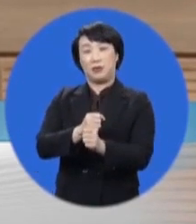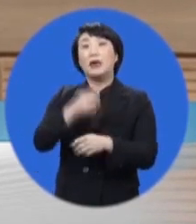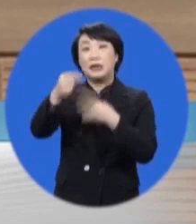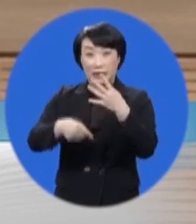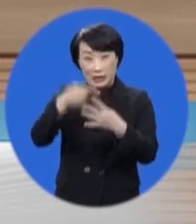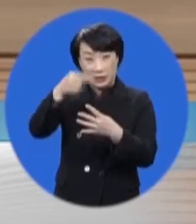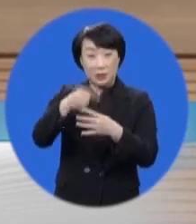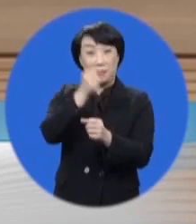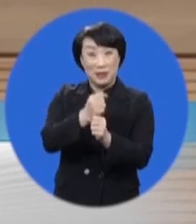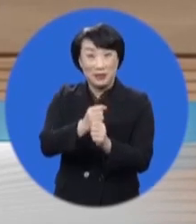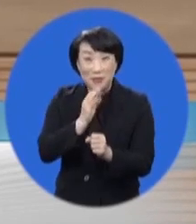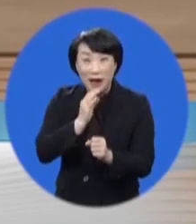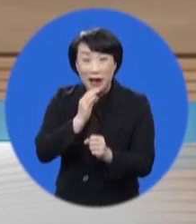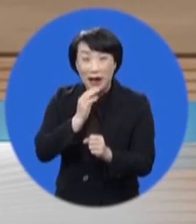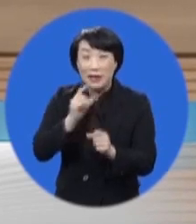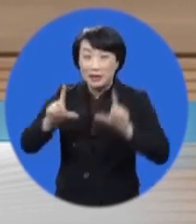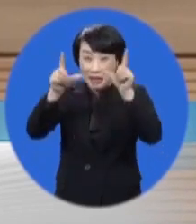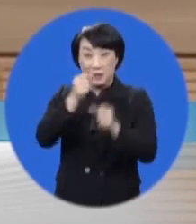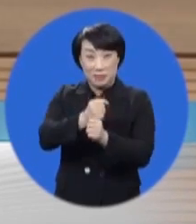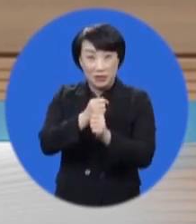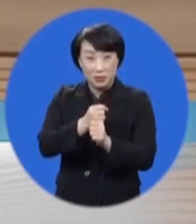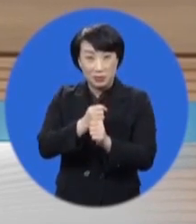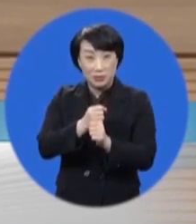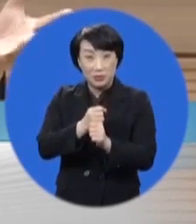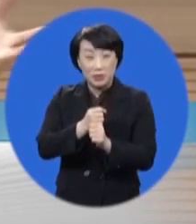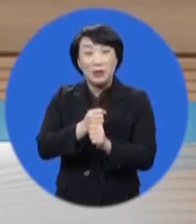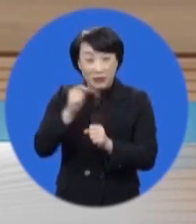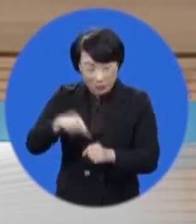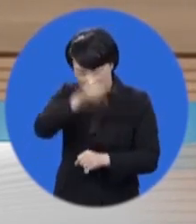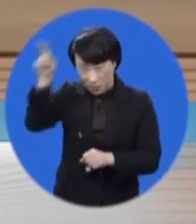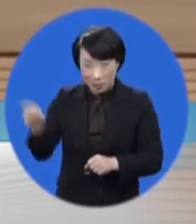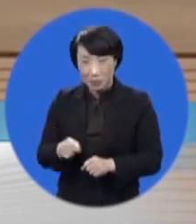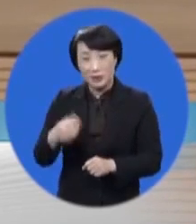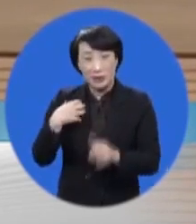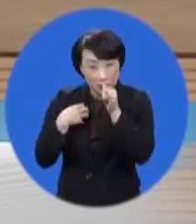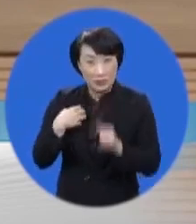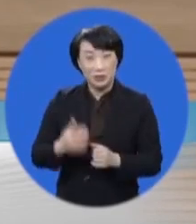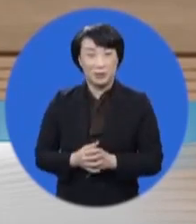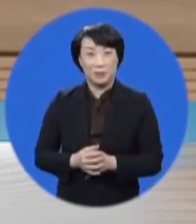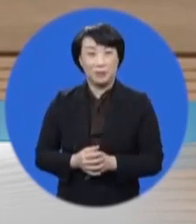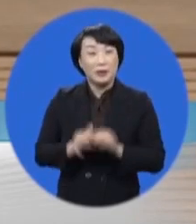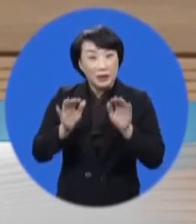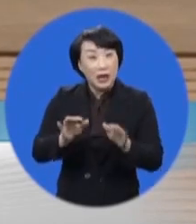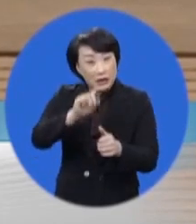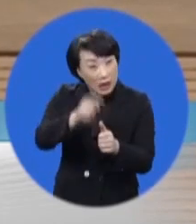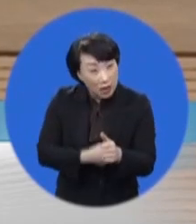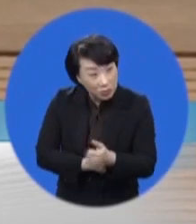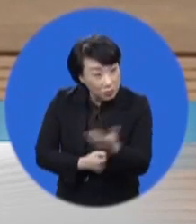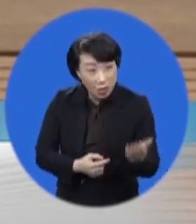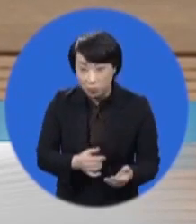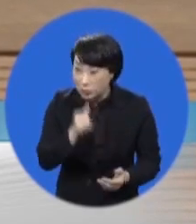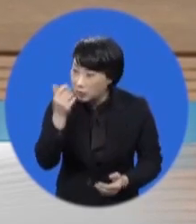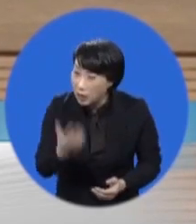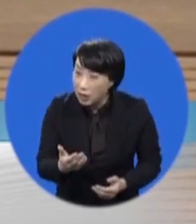사실을 만들고 일시를 만드는 그런 모든 모독들은 이게 자연이